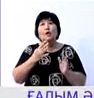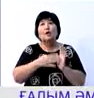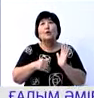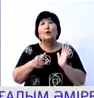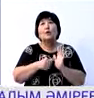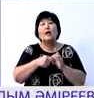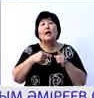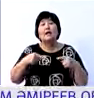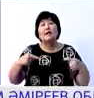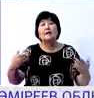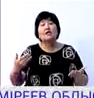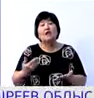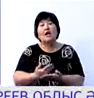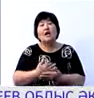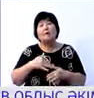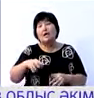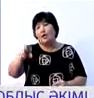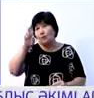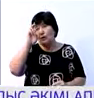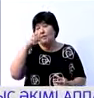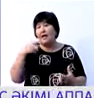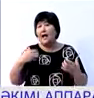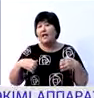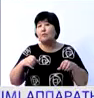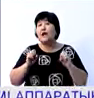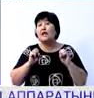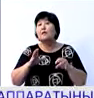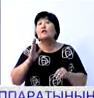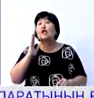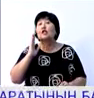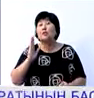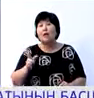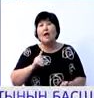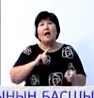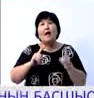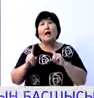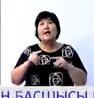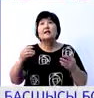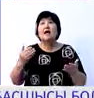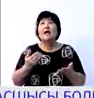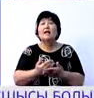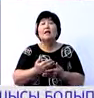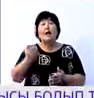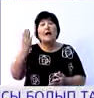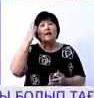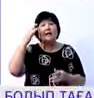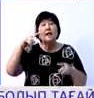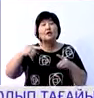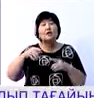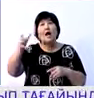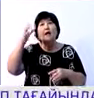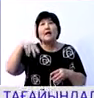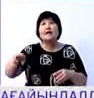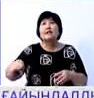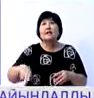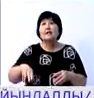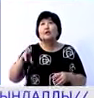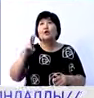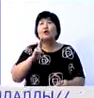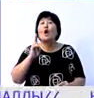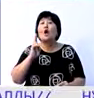сауаттылыққа негізделген жаңа форматтағы мемлекеттік емтихан тапсыратын болады. Конференцияда инновациялық зияткерлік технологиялар академиясының директоры